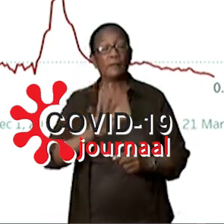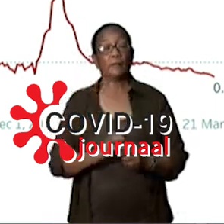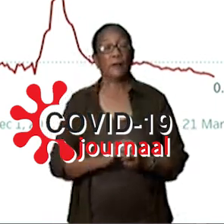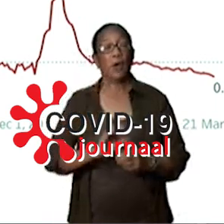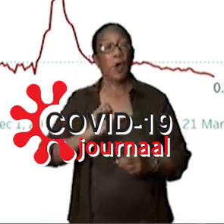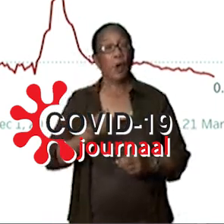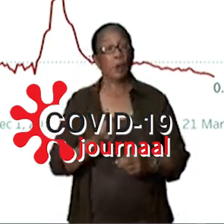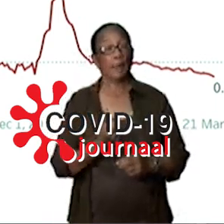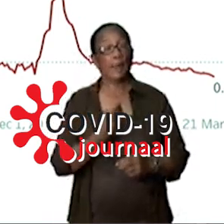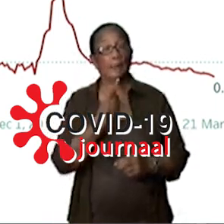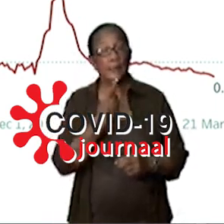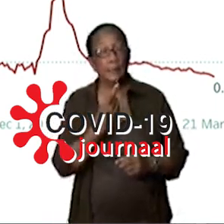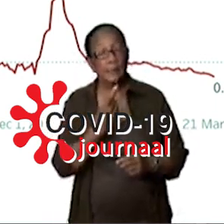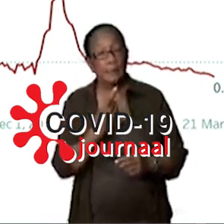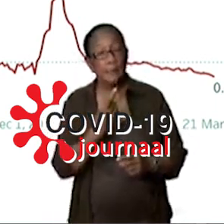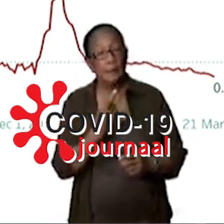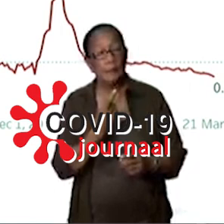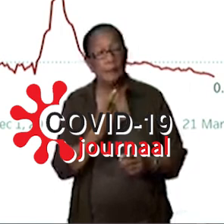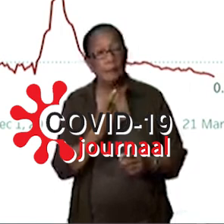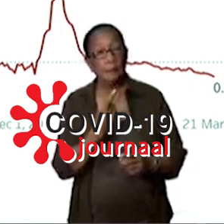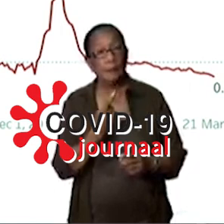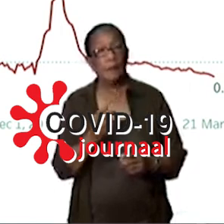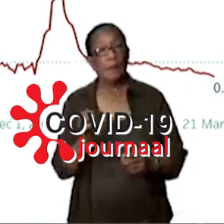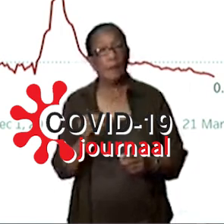dat bij